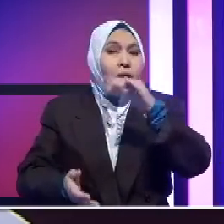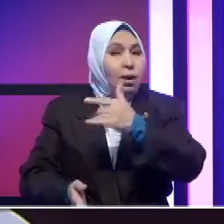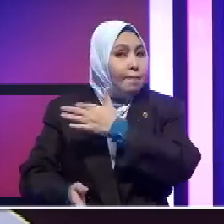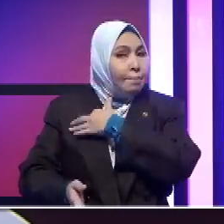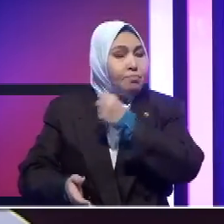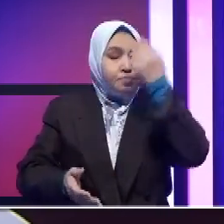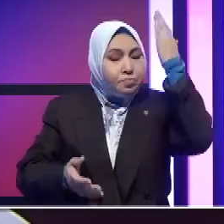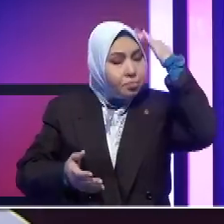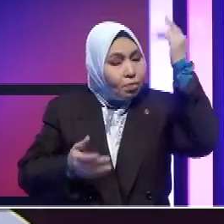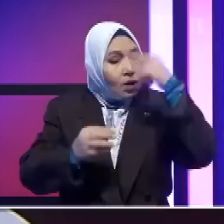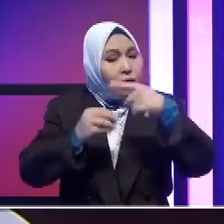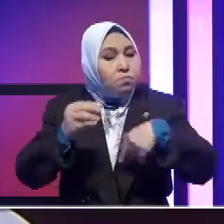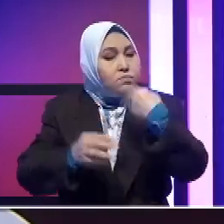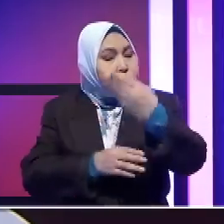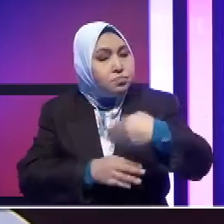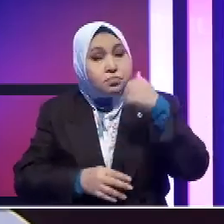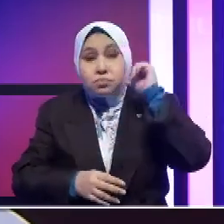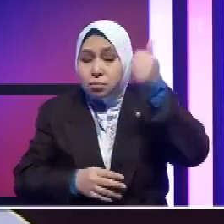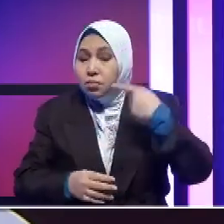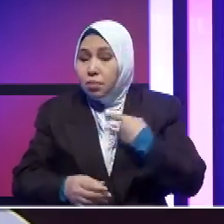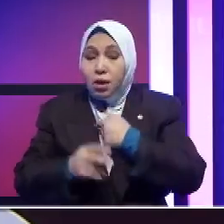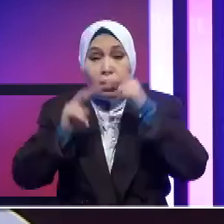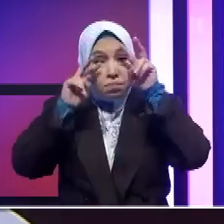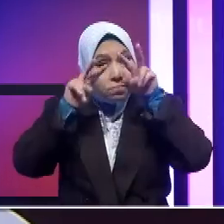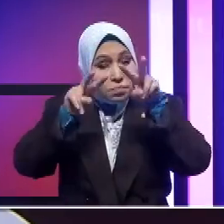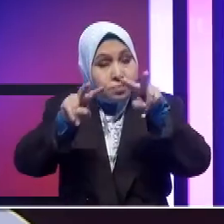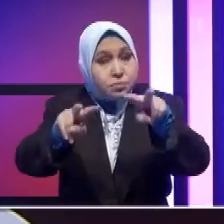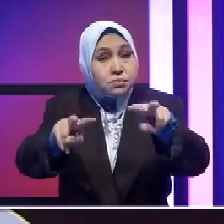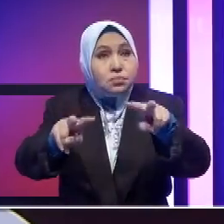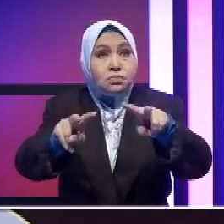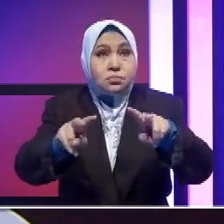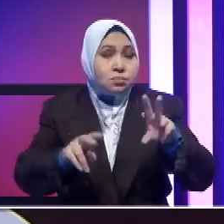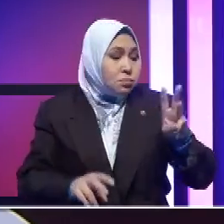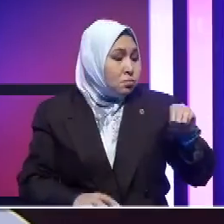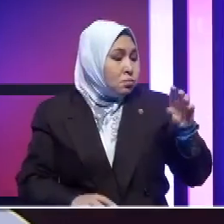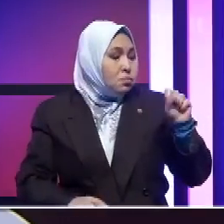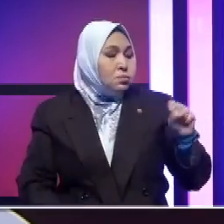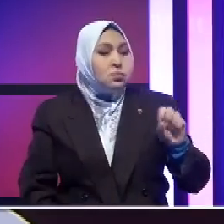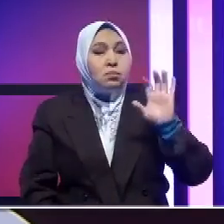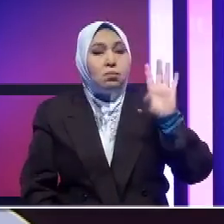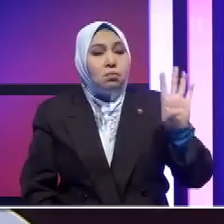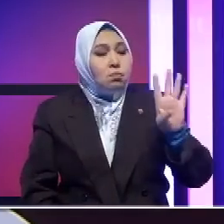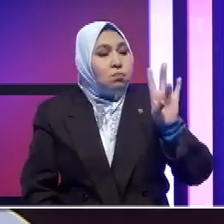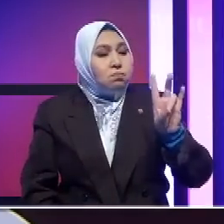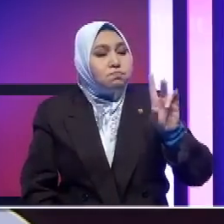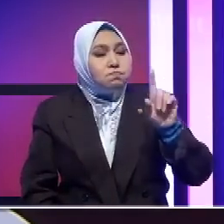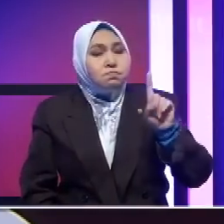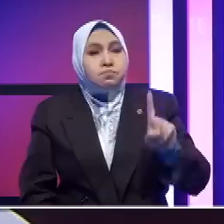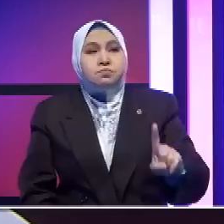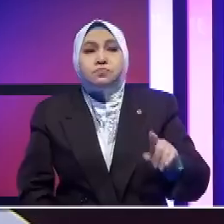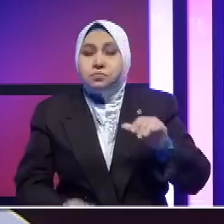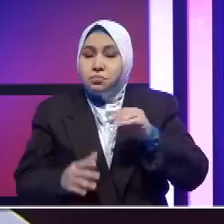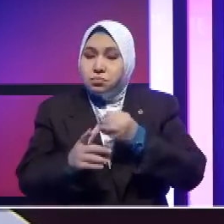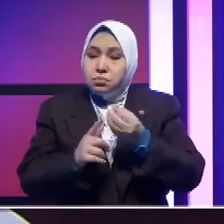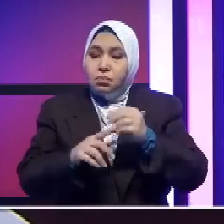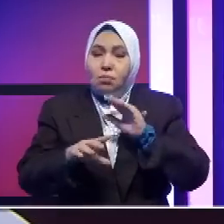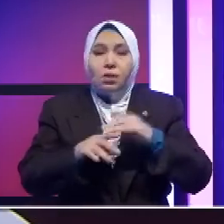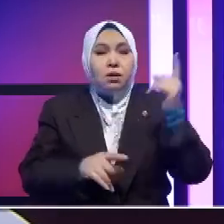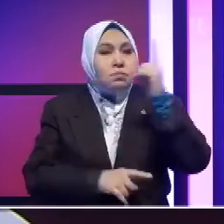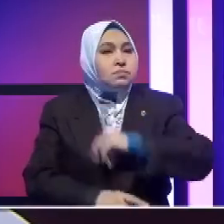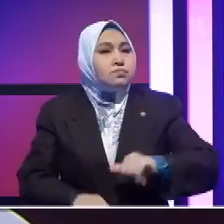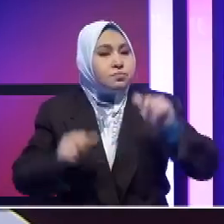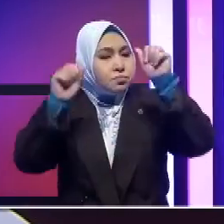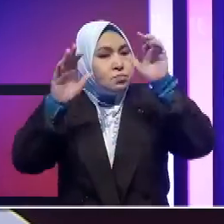tentang sejarah, dan besok pun insya-Allah kita akan melihat pada halaman 471 ataupun pada hari Ahad nanti kita akan lihat